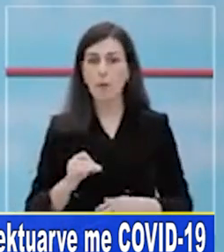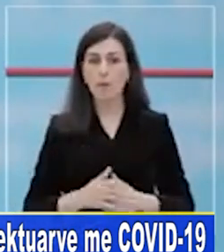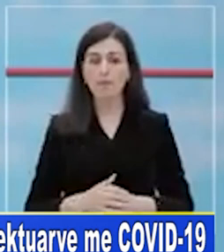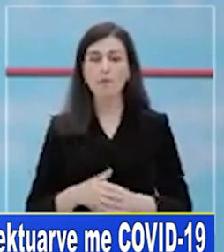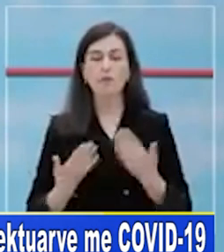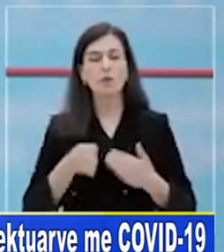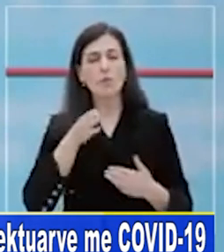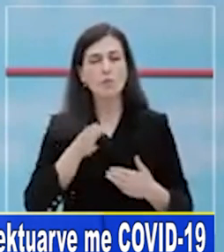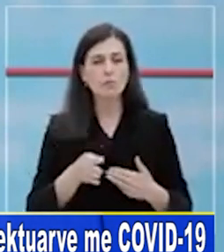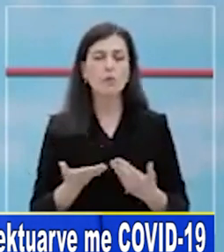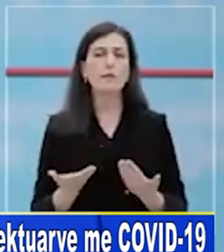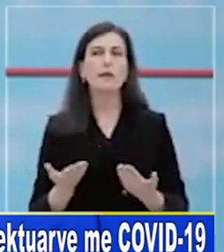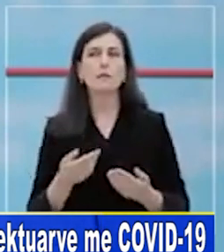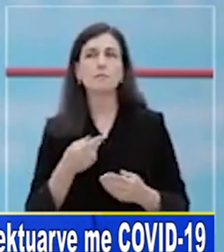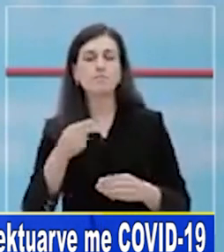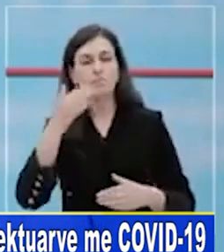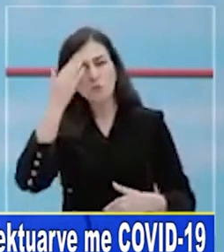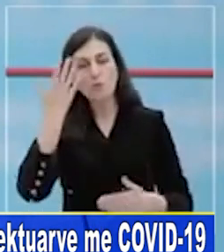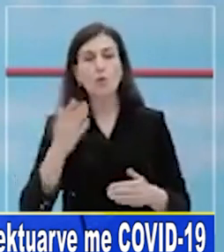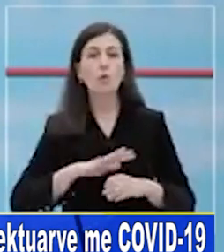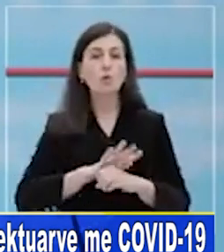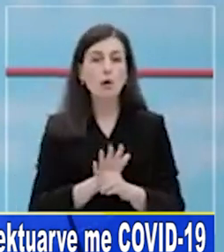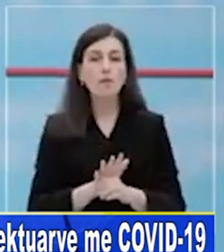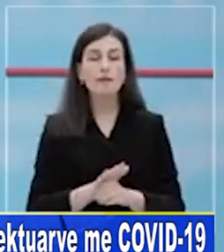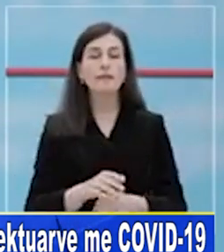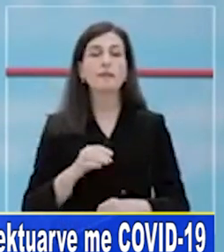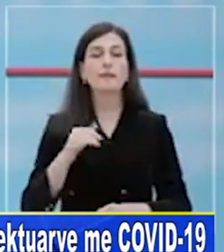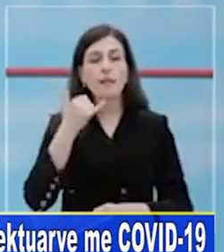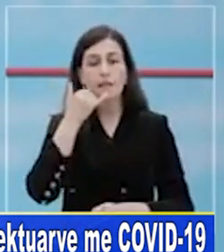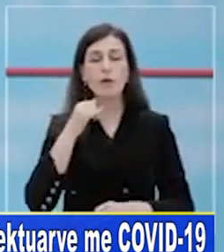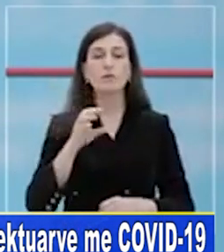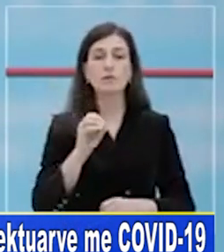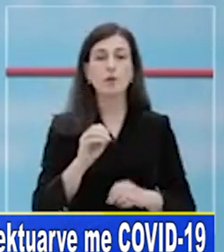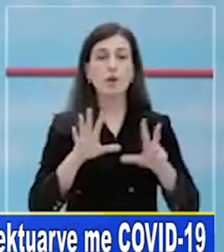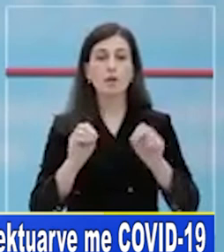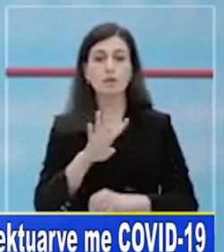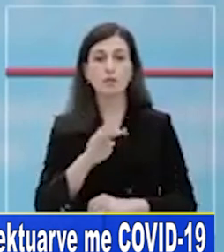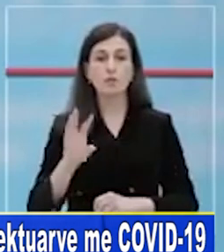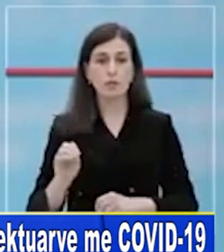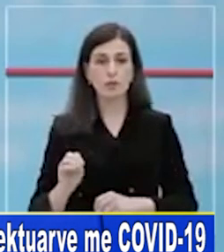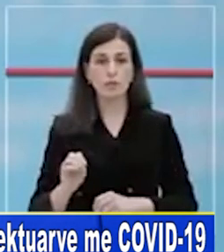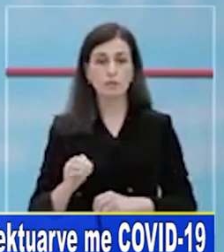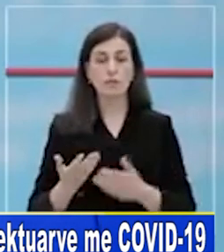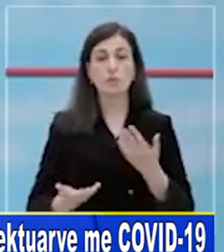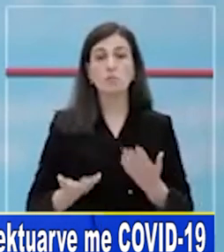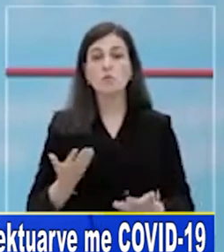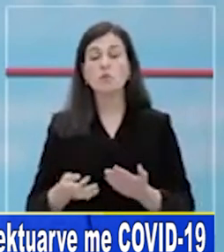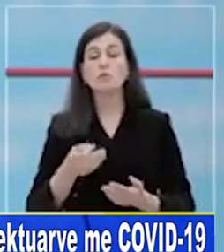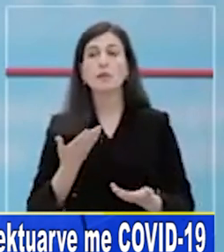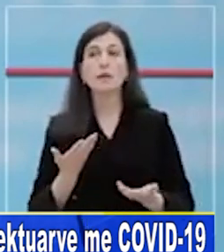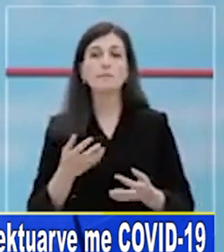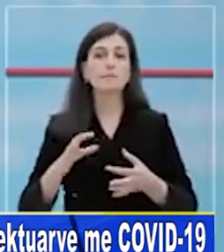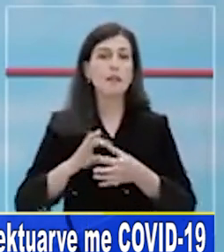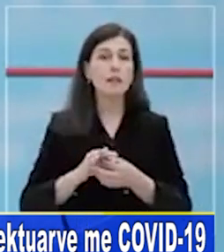për smundjet kronike apo për COVID-19 keni linjën e gjelbër 0800 40 40. Për çdo simptomatologji apo